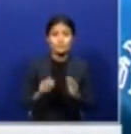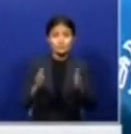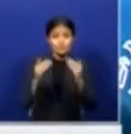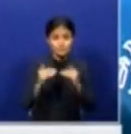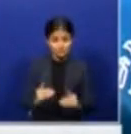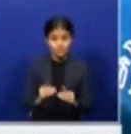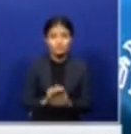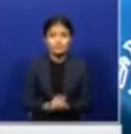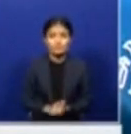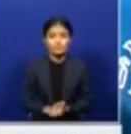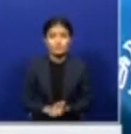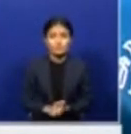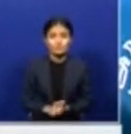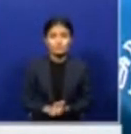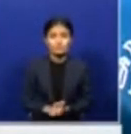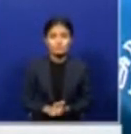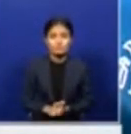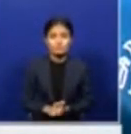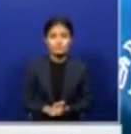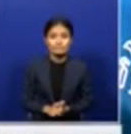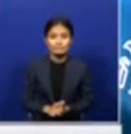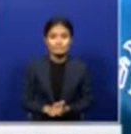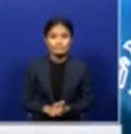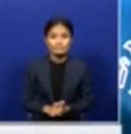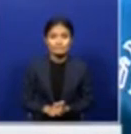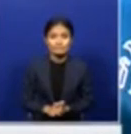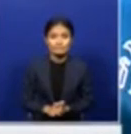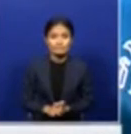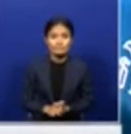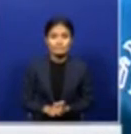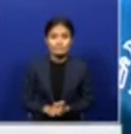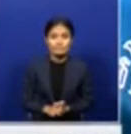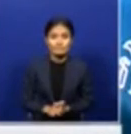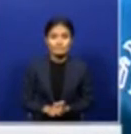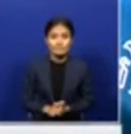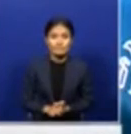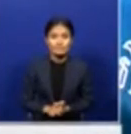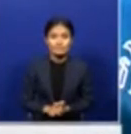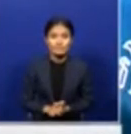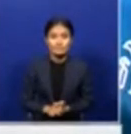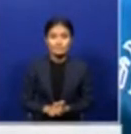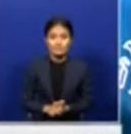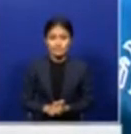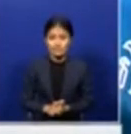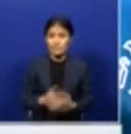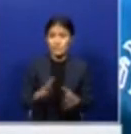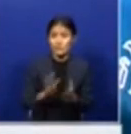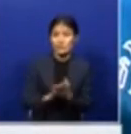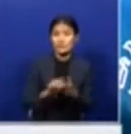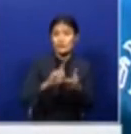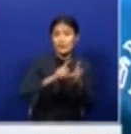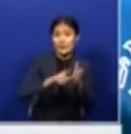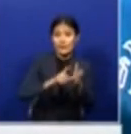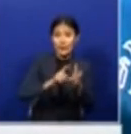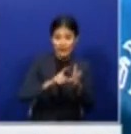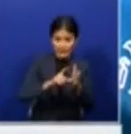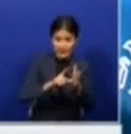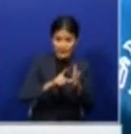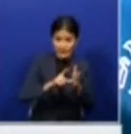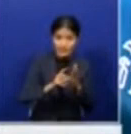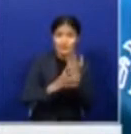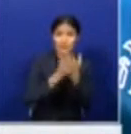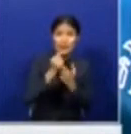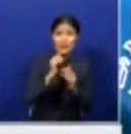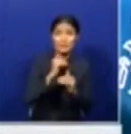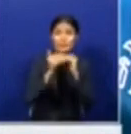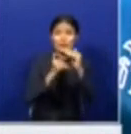ตถุประสงค์ที่ท่านเลขาธิการสภาพัฒน์ได้ประกาศเมื่อสักครู่ในเรื่องของการใช้เงินว่าอยากจะเป็นการช่ว